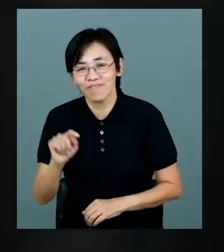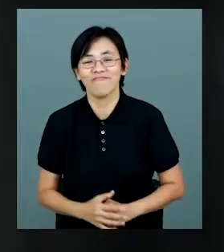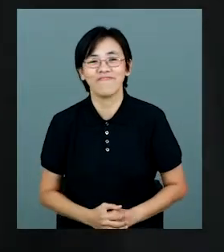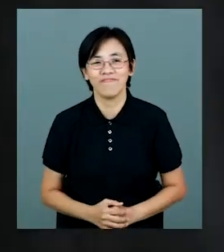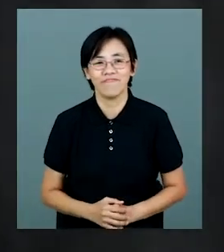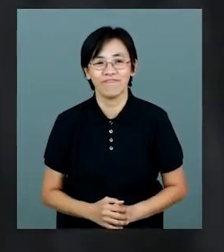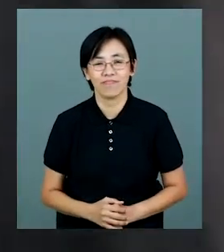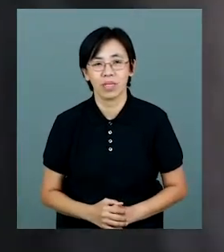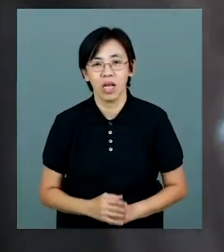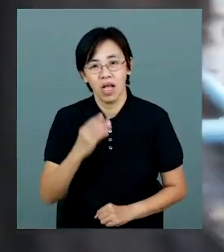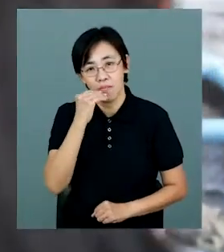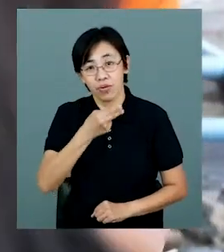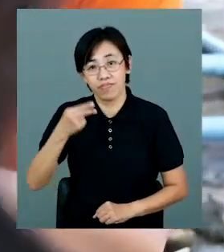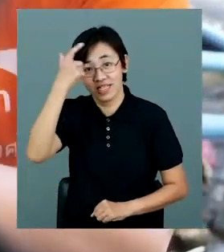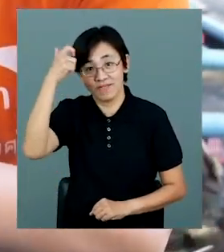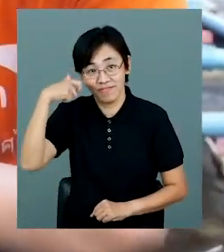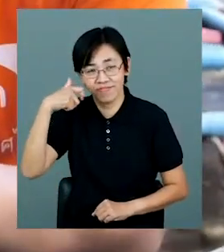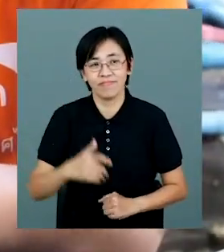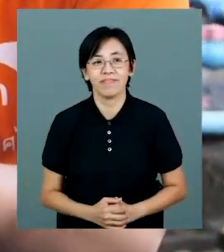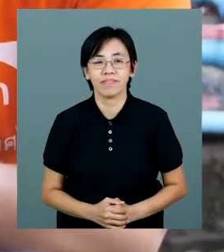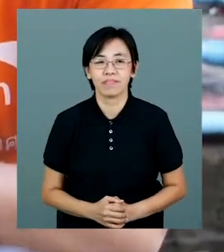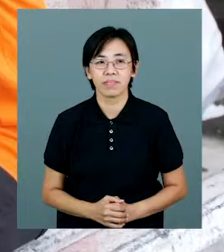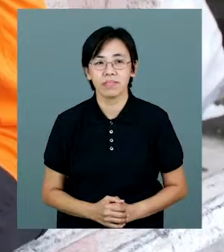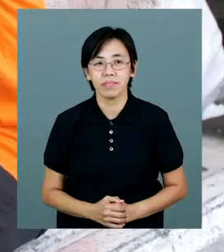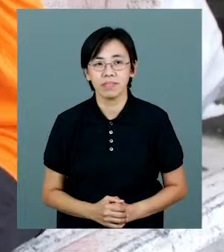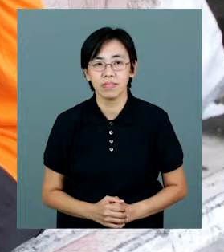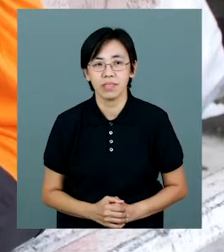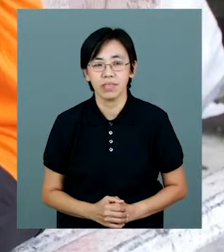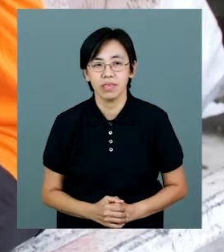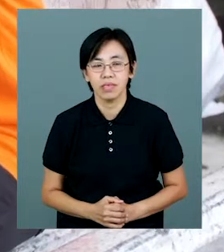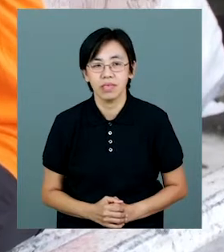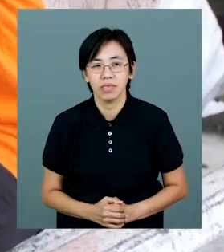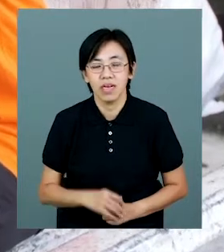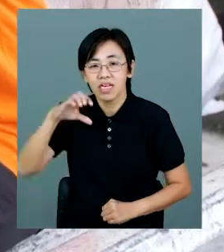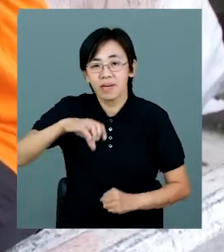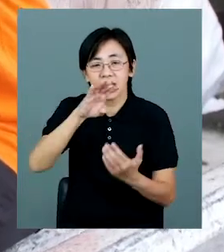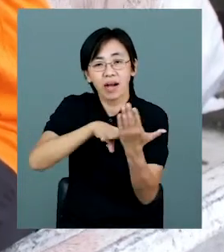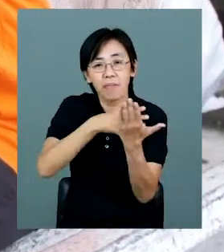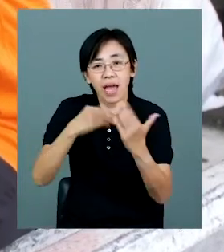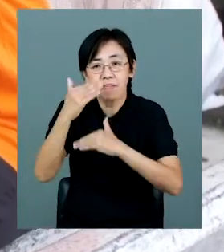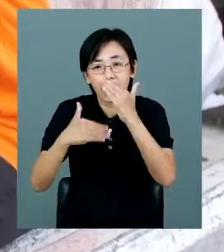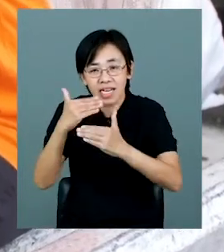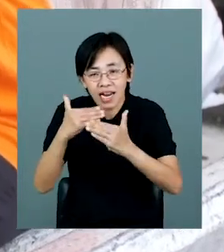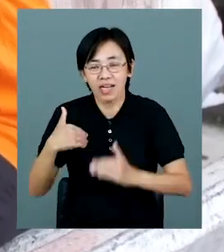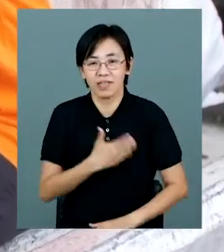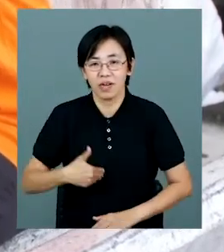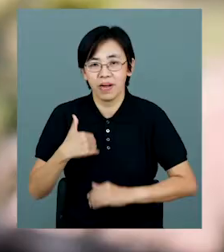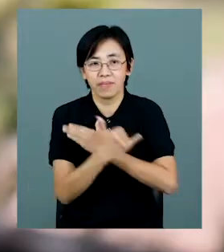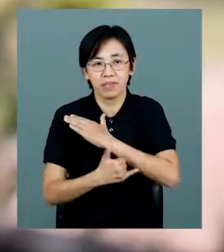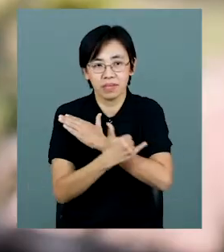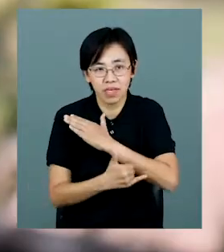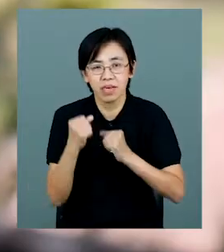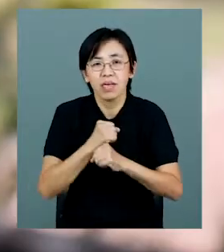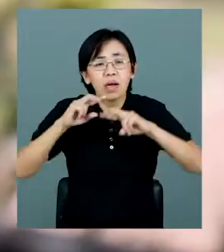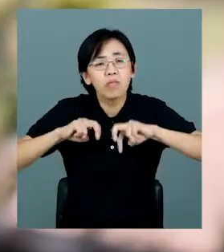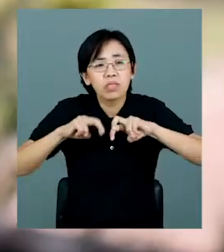แม่ตู้ช็อกอ่ะมายอดตัว โอเค สำนักงานพัฒนานโยบายสุขภาพระหว่างประเทศเนี่ยเรามีแผนงานนึงที่ทำ